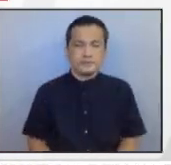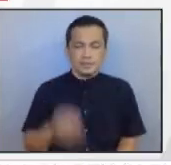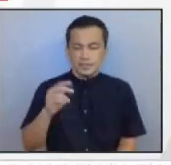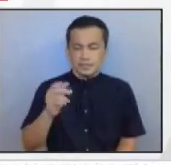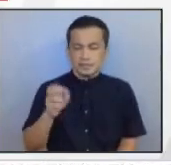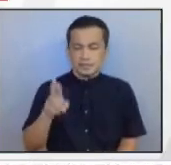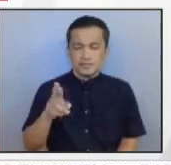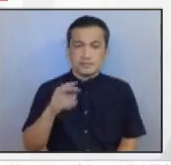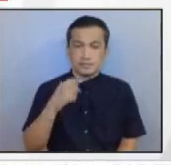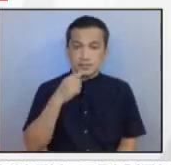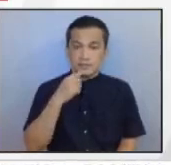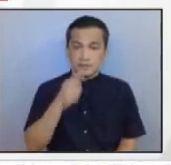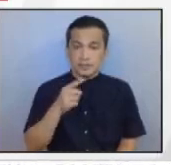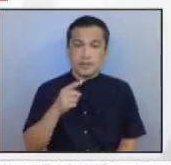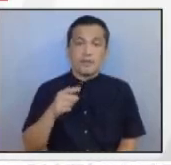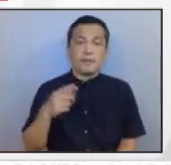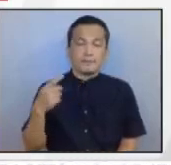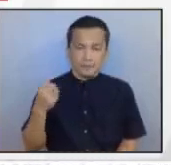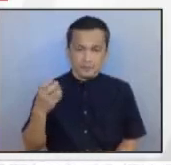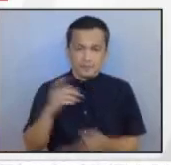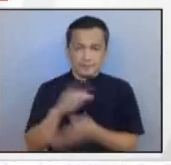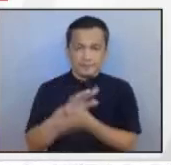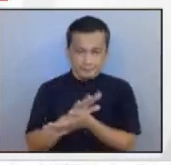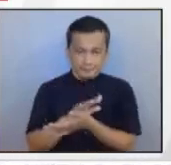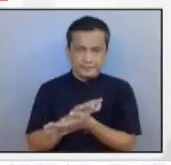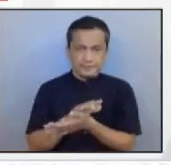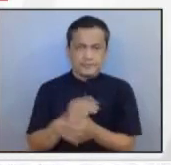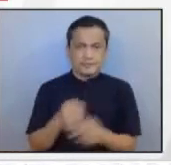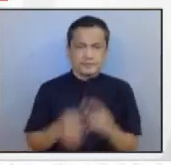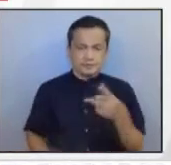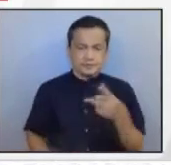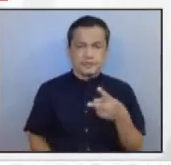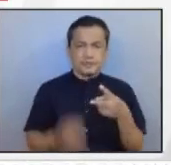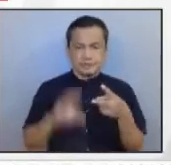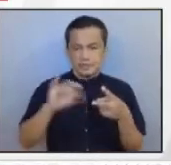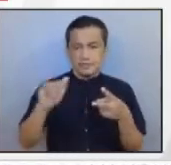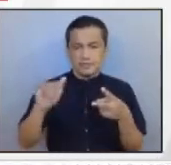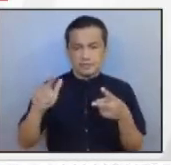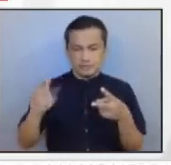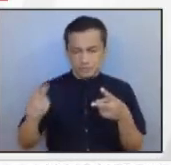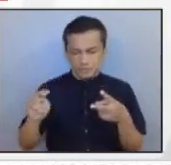pinakamaraming kaso ng COVID-19, sumunod ang Calabar Zone at Central Luzon.